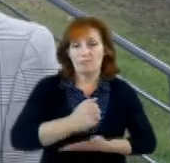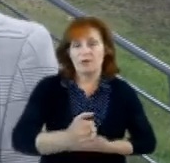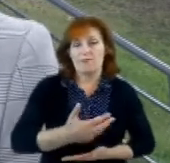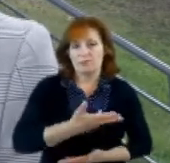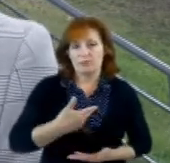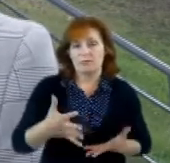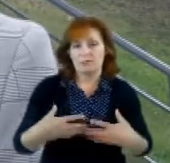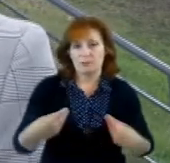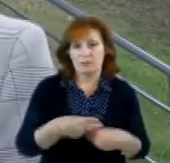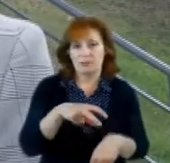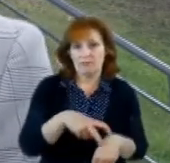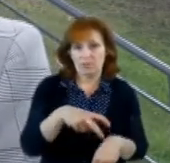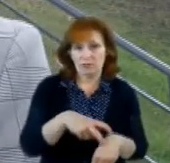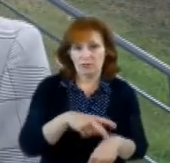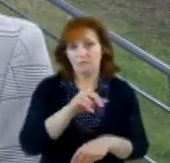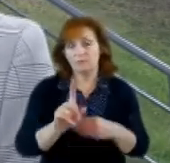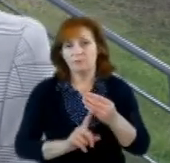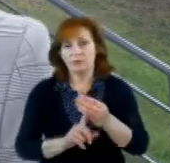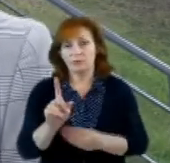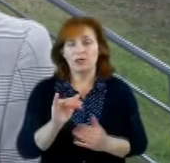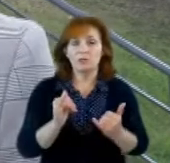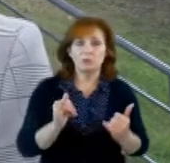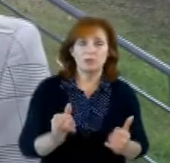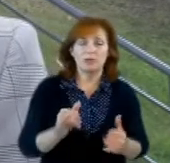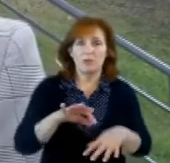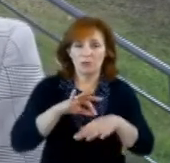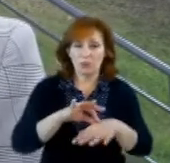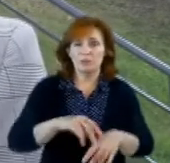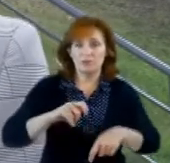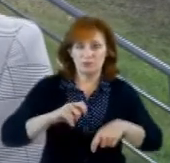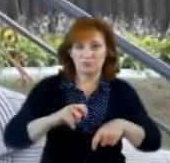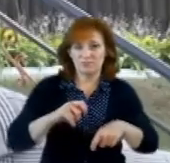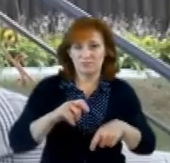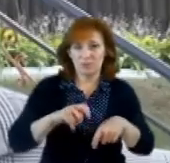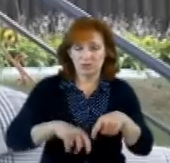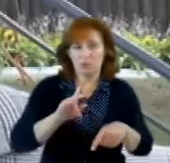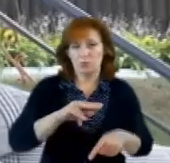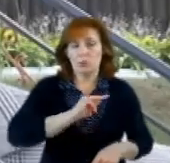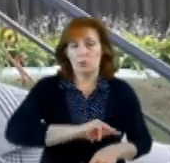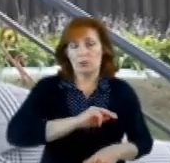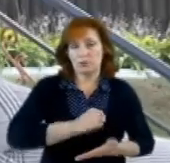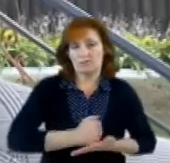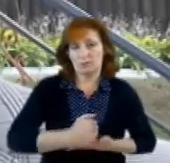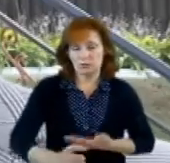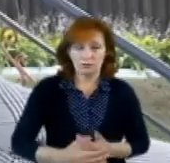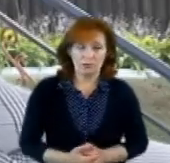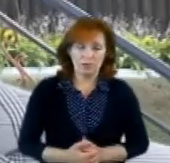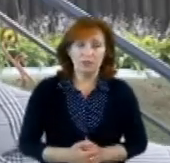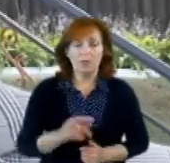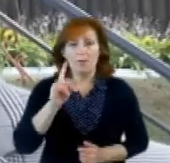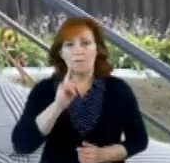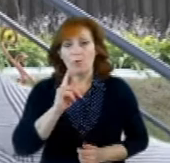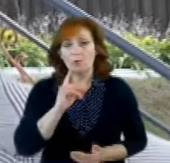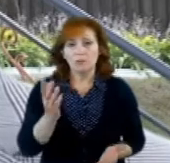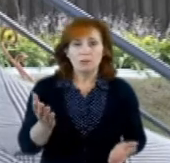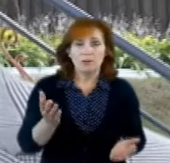лікаря. Ну, спочатку, можливо, для проходження ординатури, потім для вже ж працевлаштування. Поки що позитивних, скажімо так,